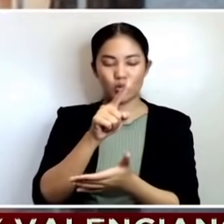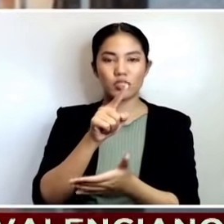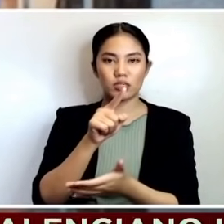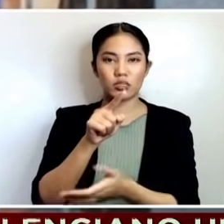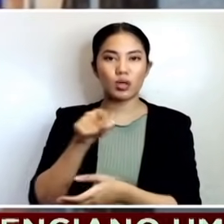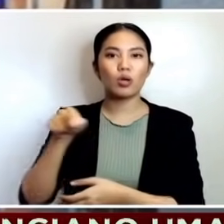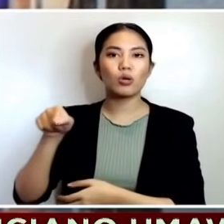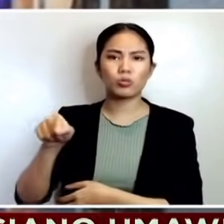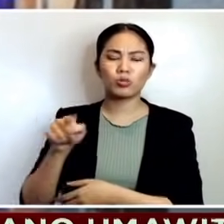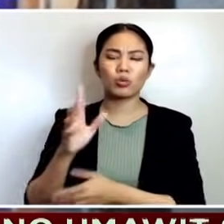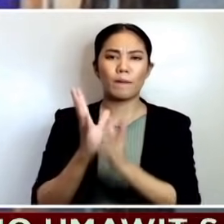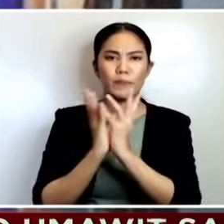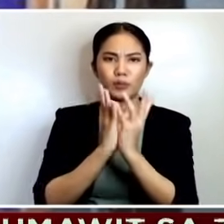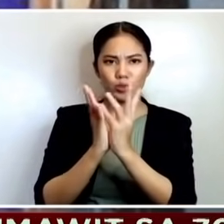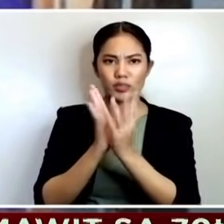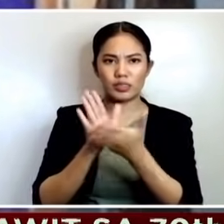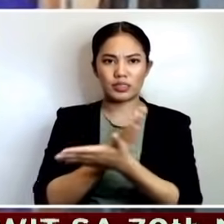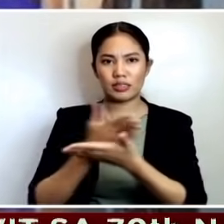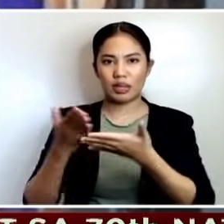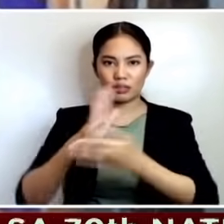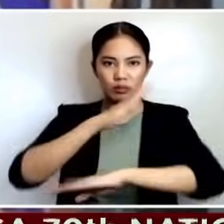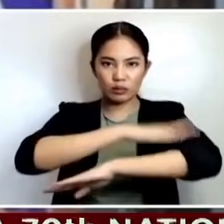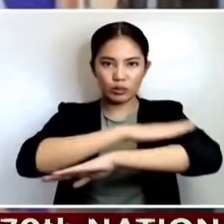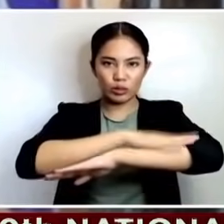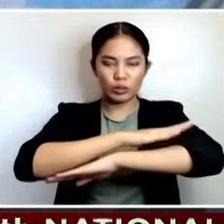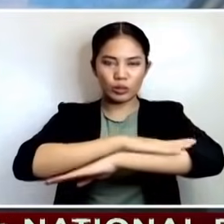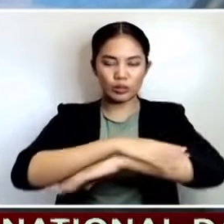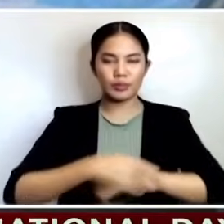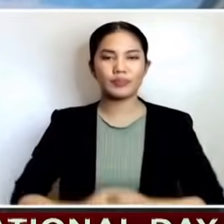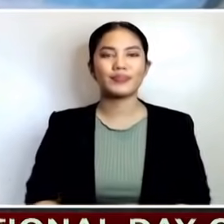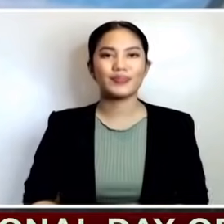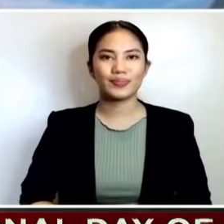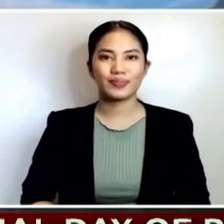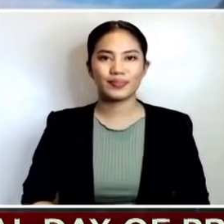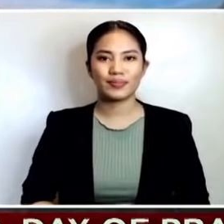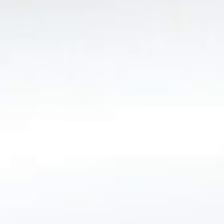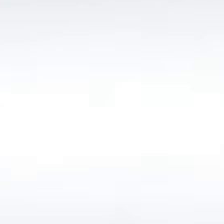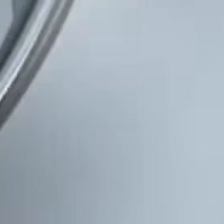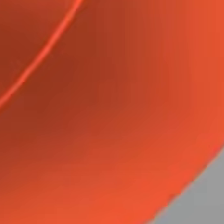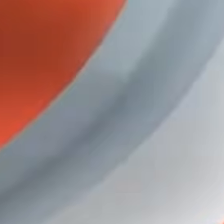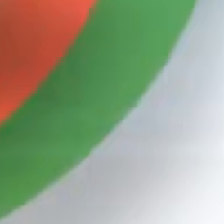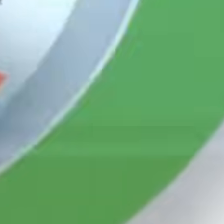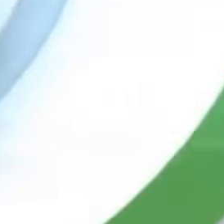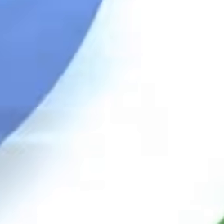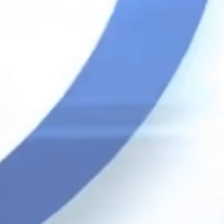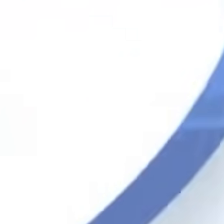sa tapat ng isang parokya. Cory Quintos, ABS-CBN News.